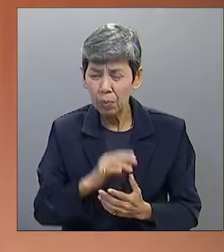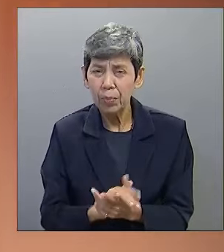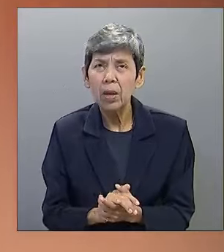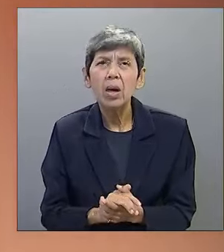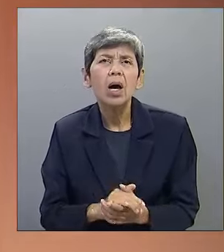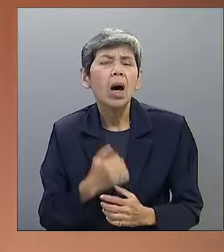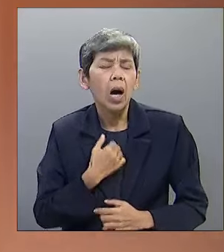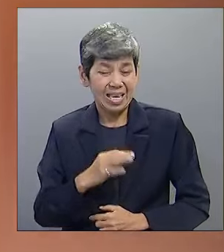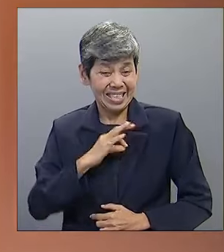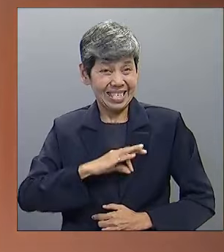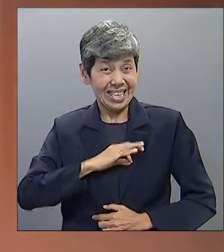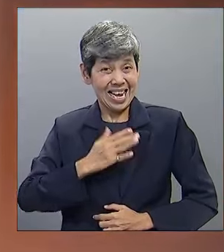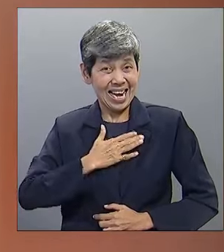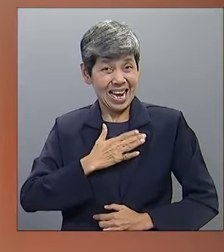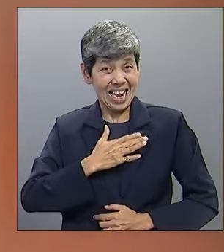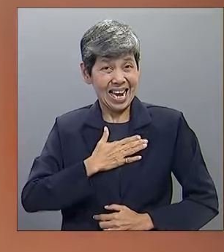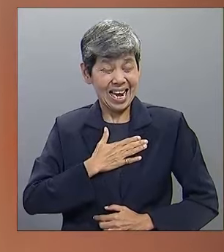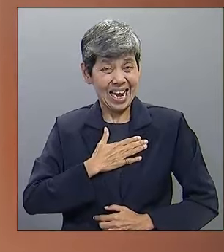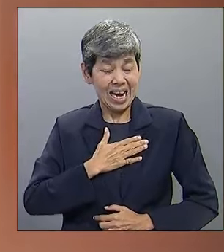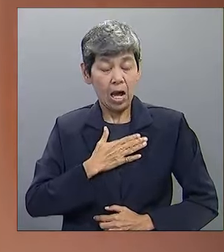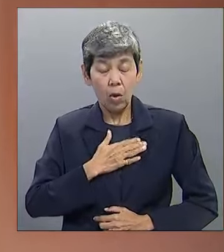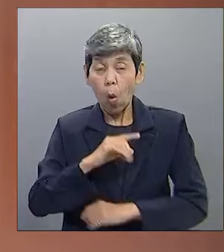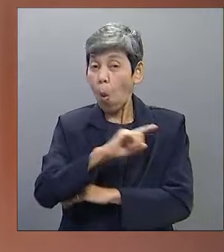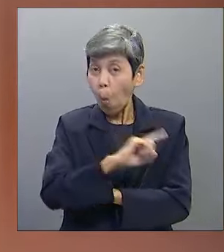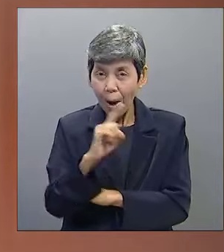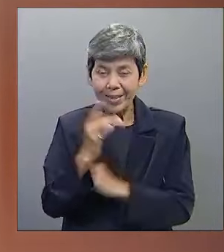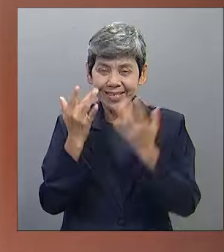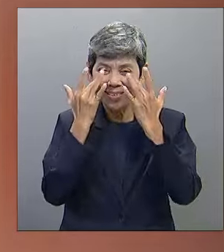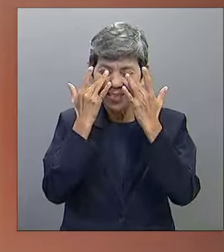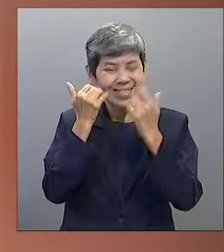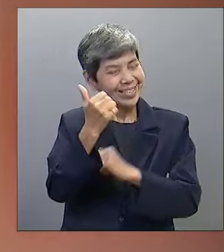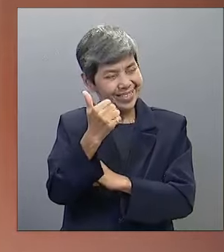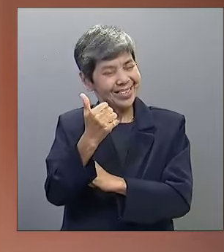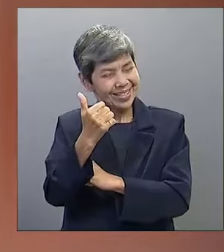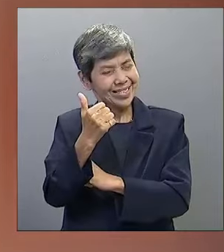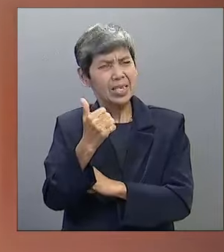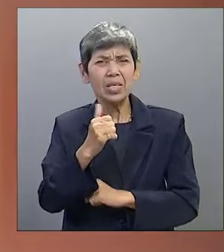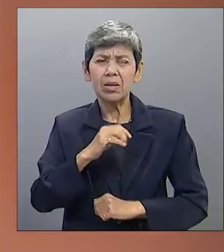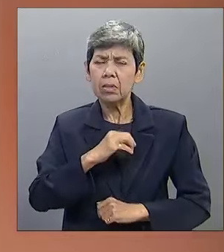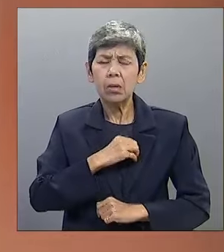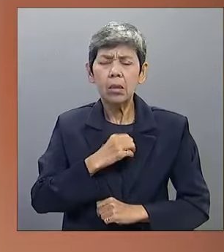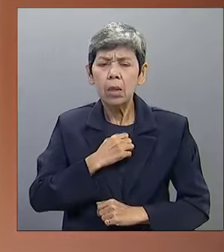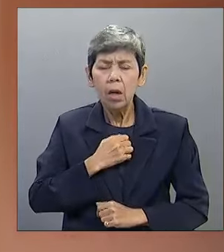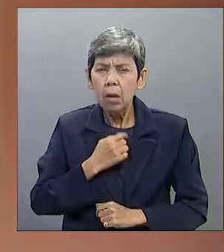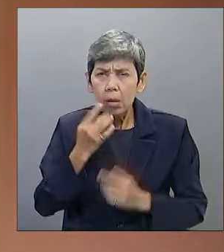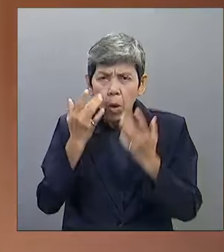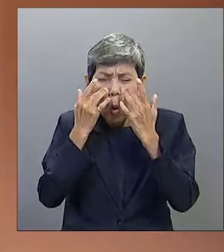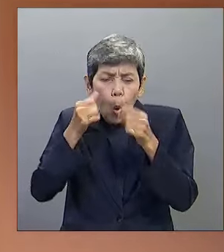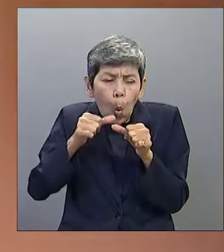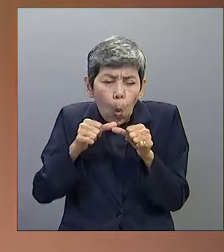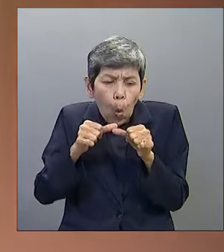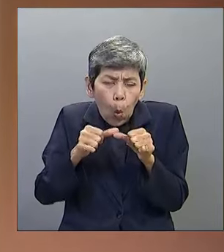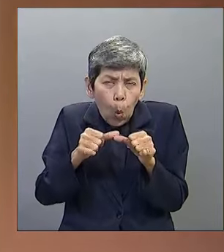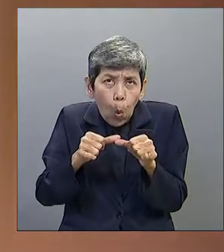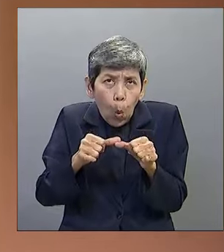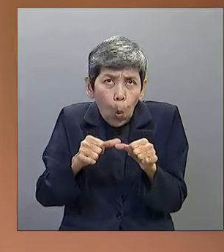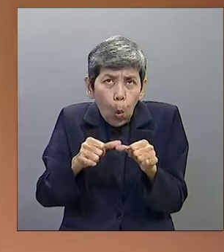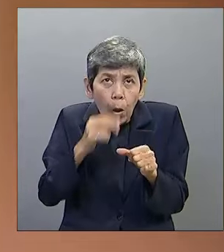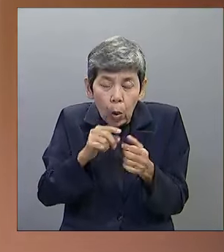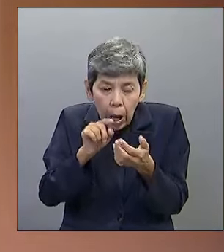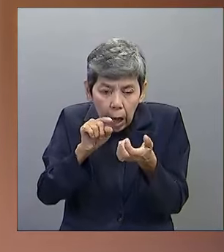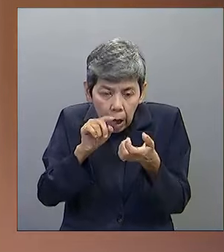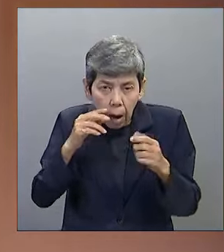ามชมัยพรน่ะขนาดเราว่ารายวันใส่สบายตาแล้วอ่ะชมัยพรก็ไม่เคยทิ้งไว้แบบนั้นนะคุณผู้ชม ไม่หมดเลยเนี่ยน้องยุ้ยดูดิ